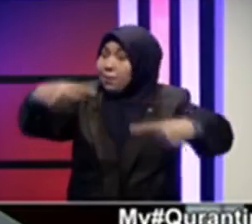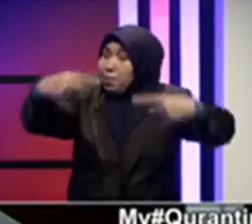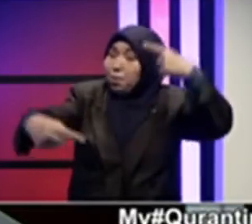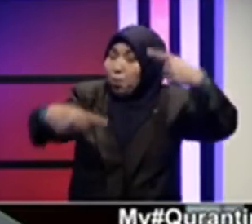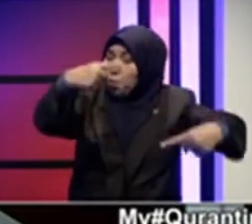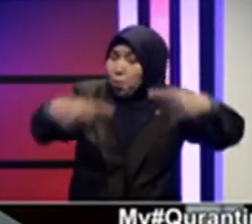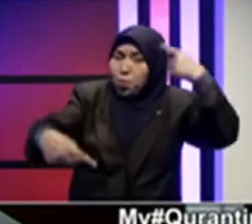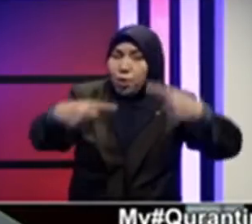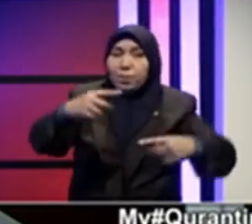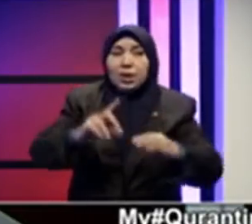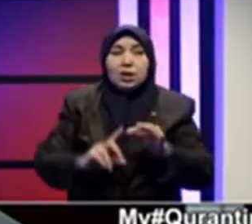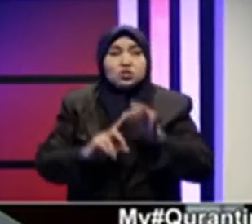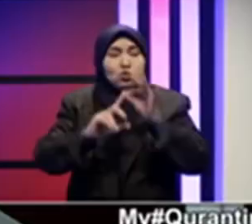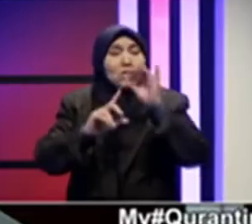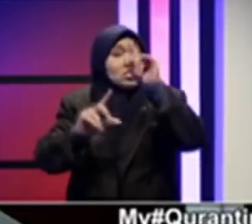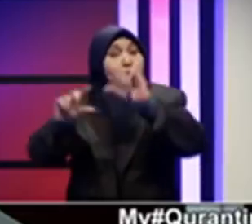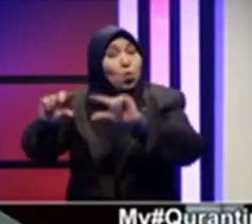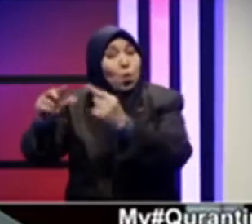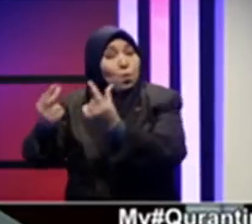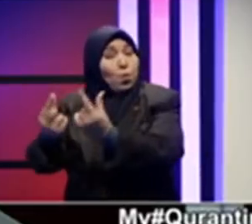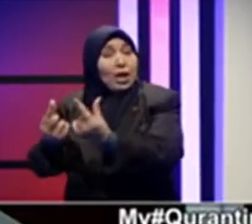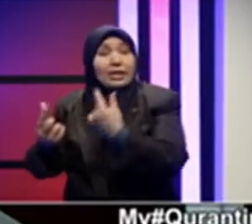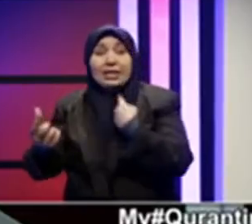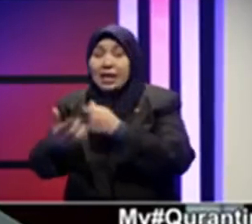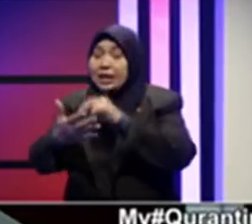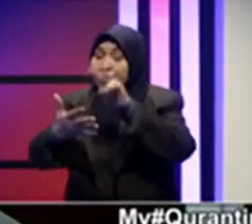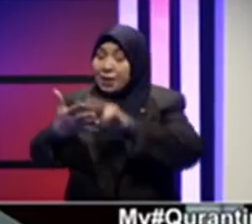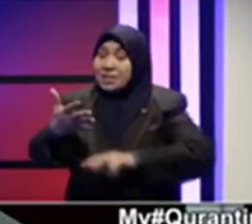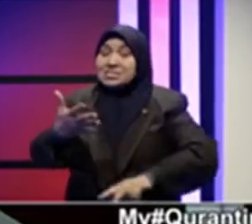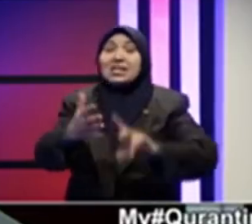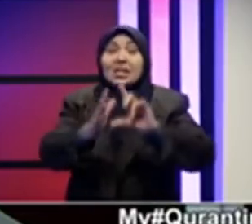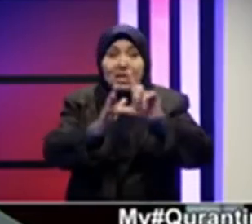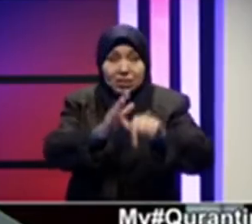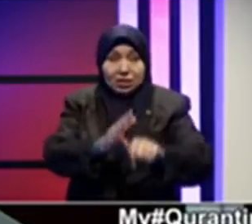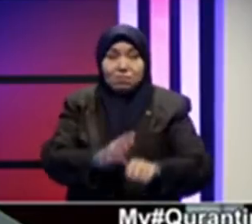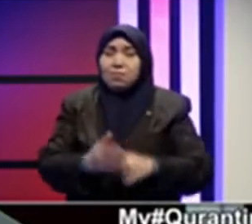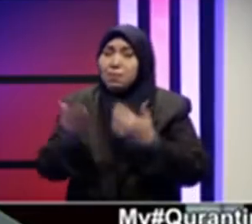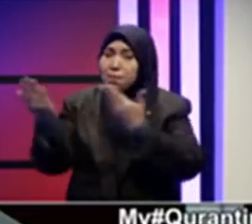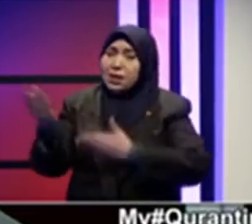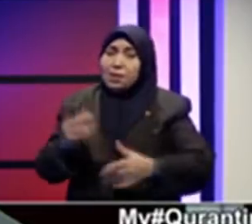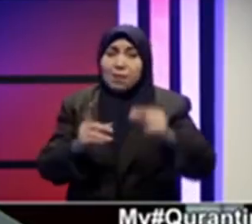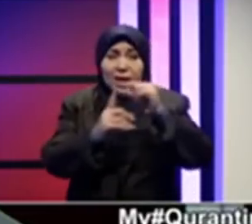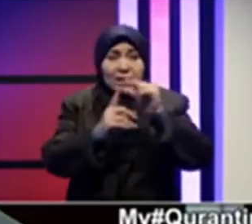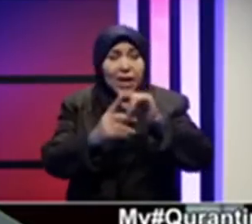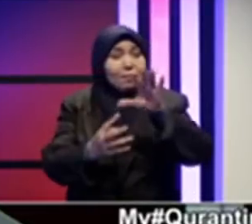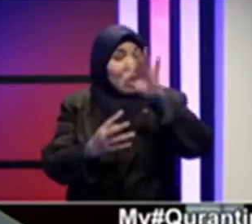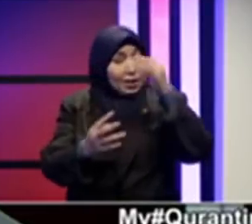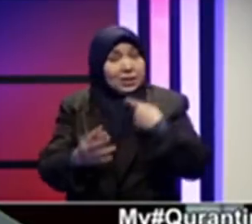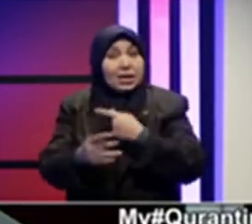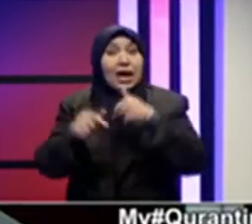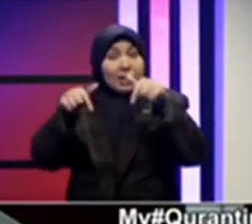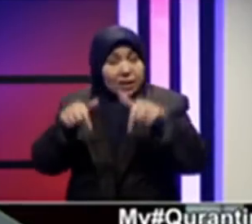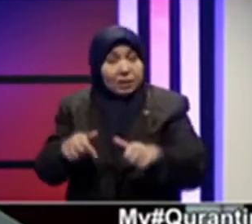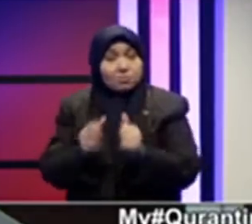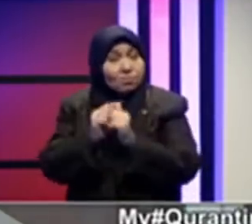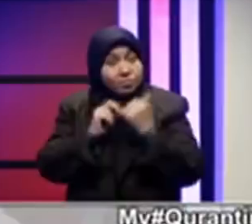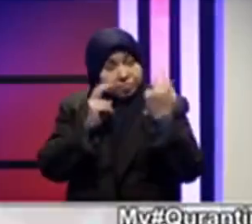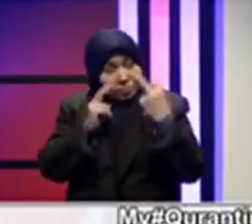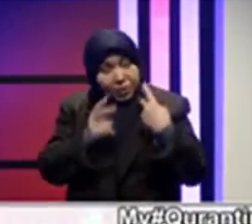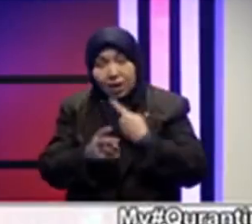apa? Kecuali satu kumpulan yang kita akan baca sebentar nanti, membawa pada perkataan pilihan kita pada hari ini. Sama-sama kita